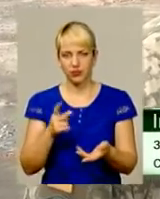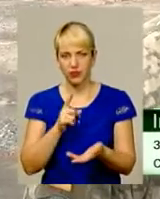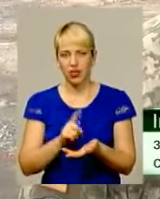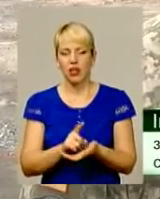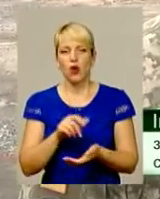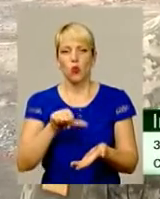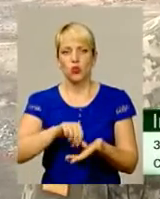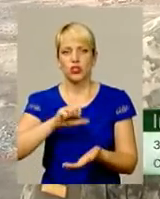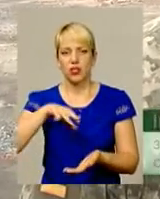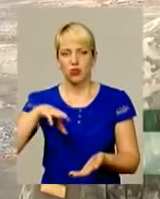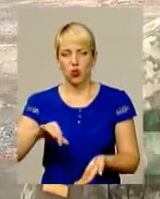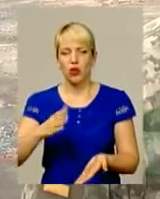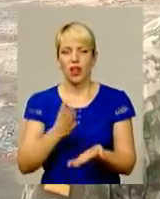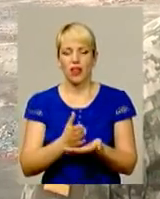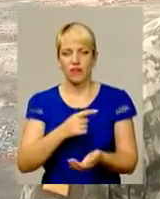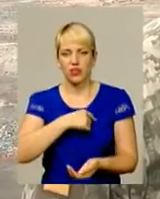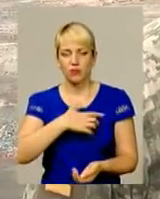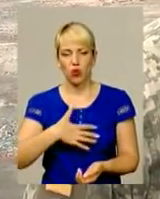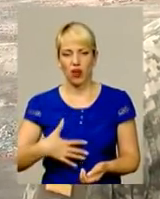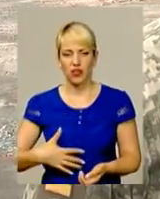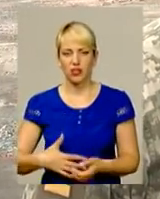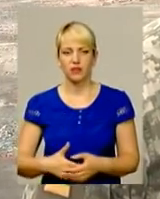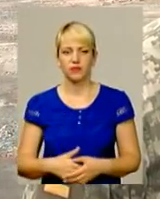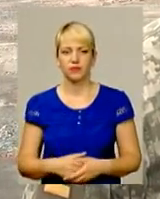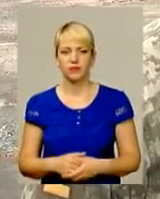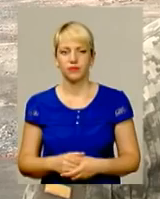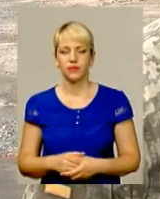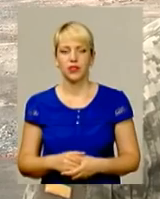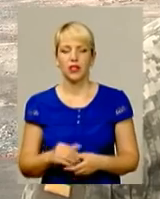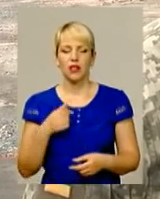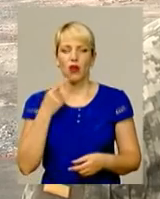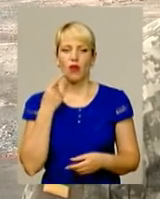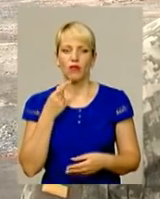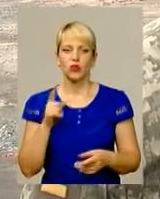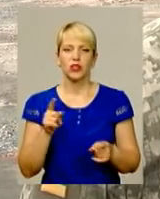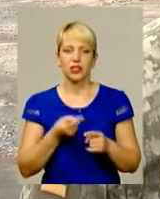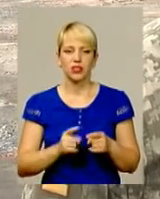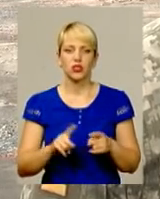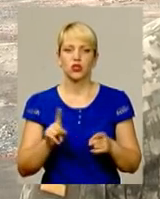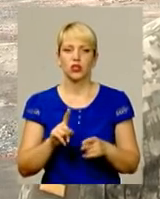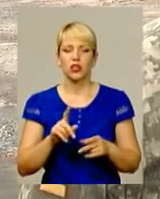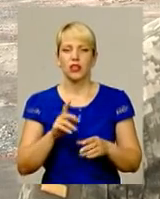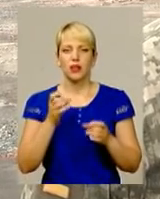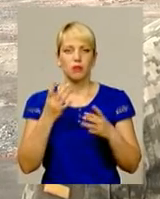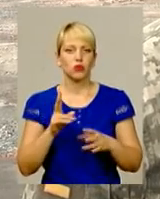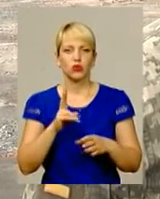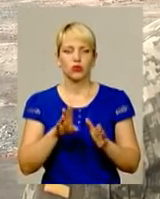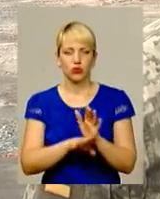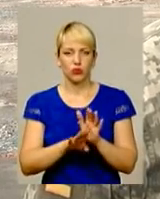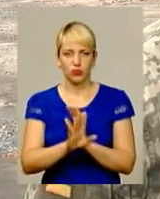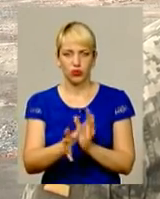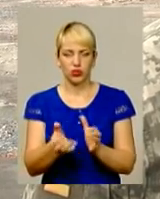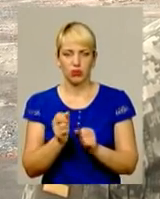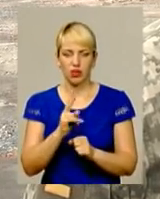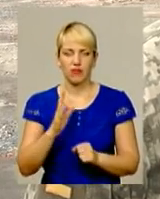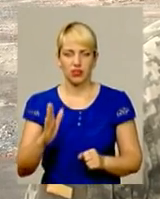участь в АТО, наявність поранень. Ну, я кажу те, що не аби хто буде получати